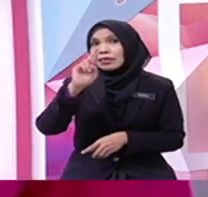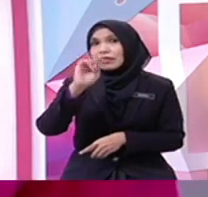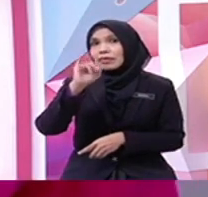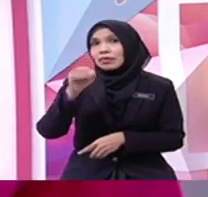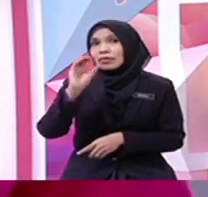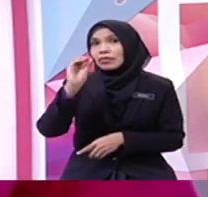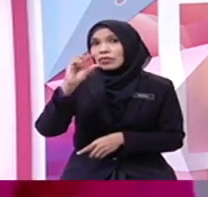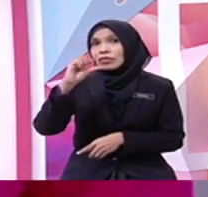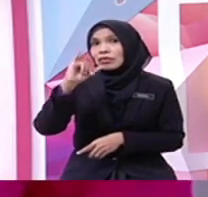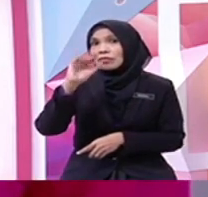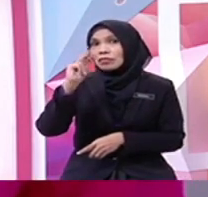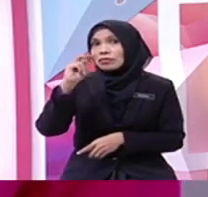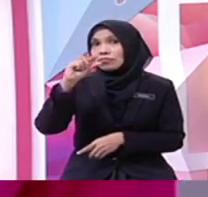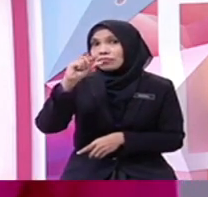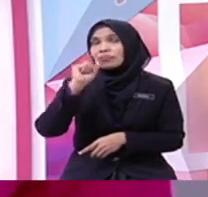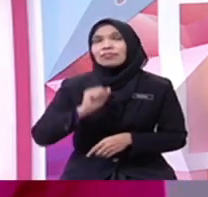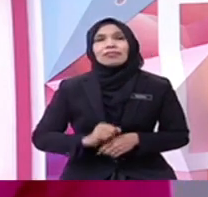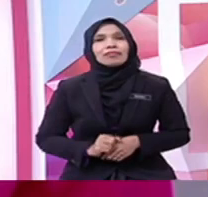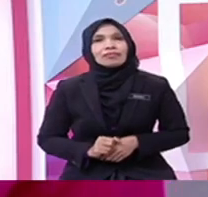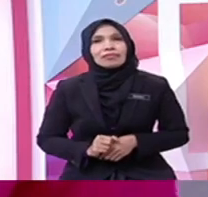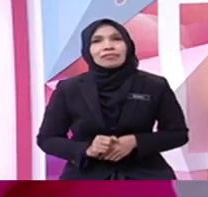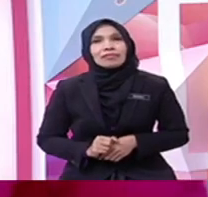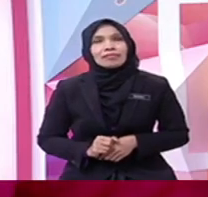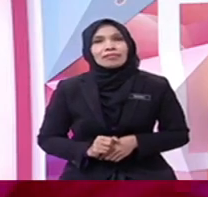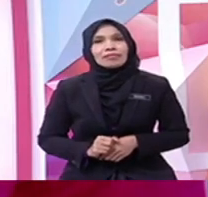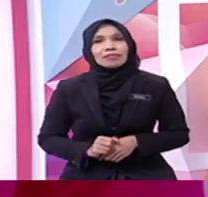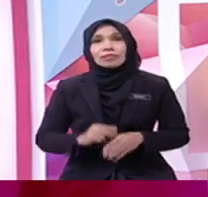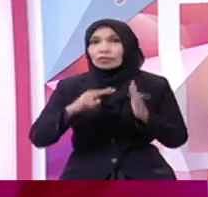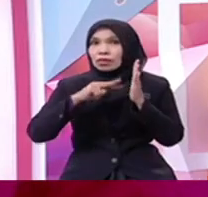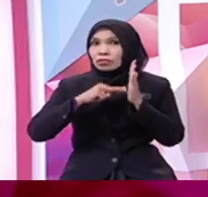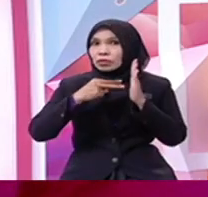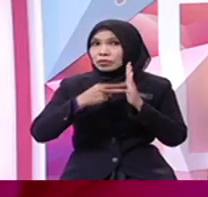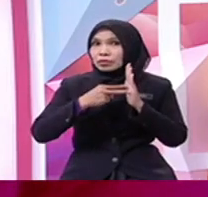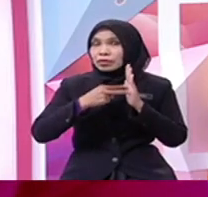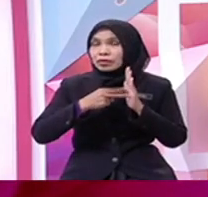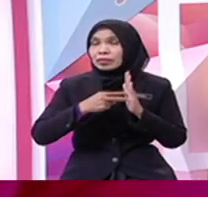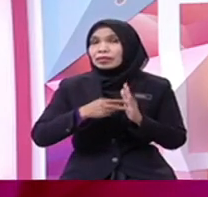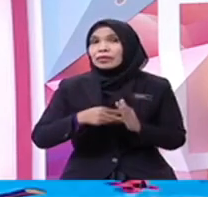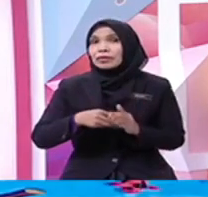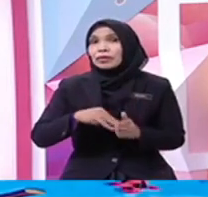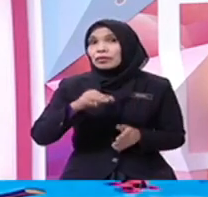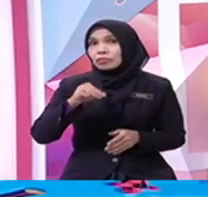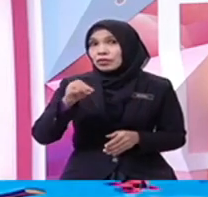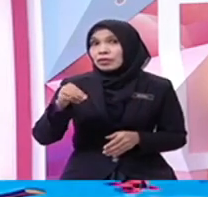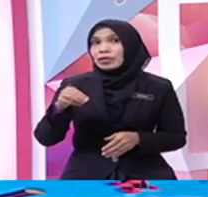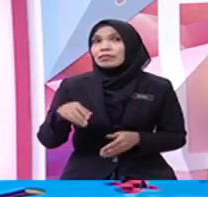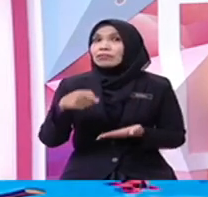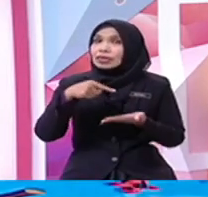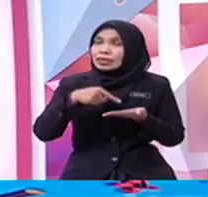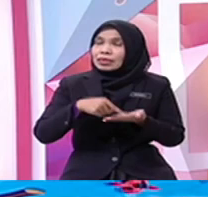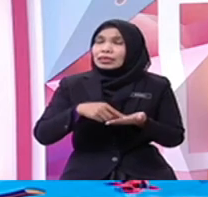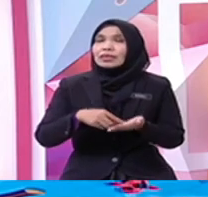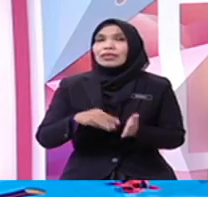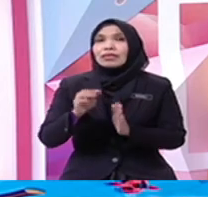takzim kalo udah nemu pucoki maksudnya dia melakukan aktiviti berada sego itu beginilah jadi dia